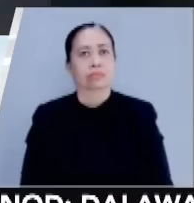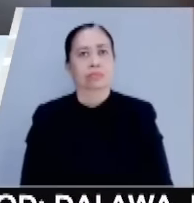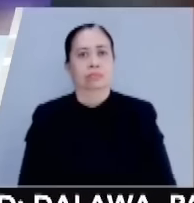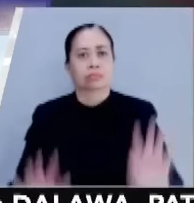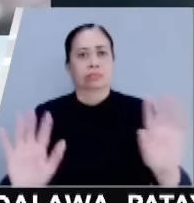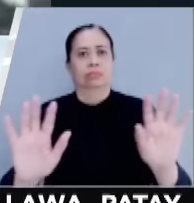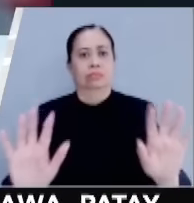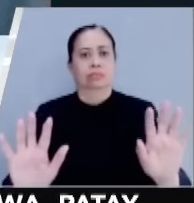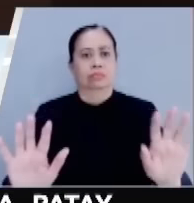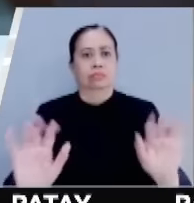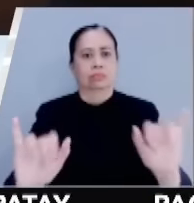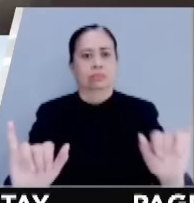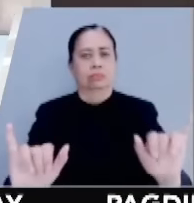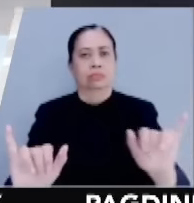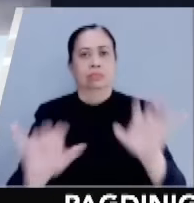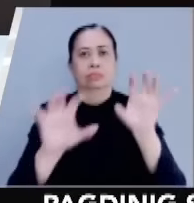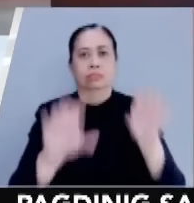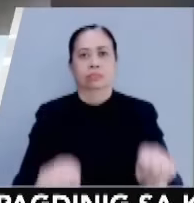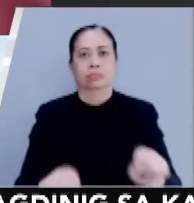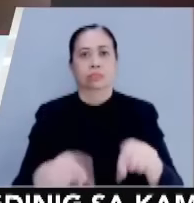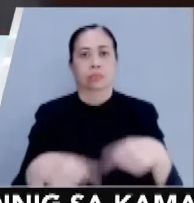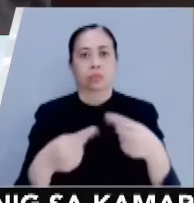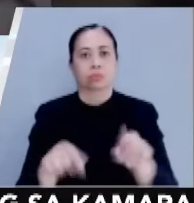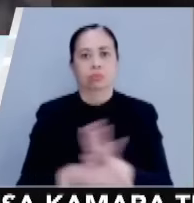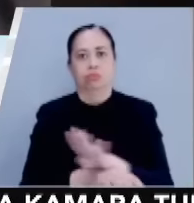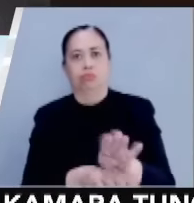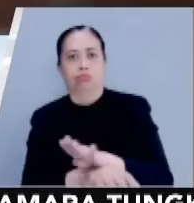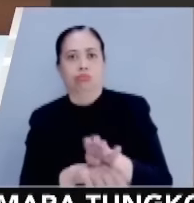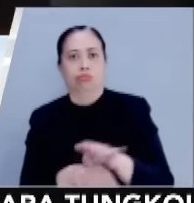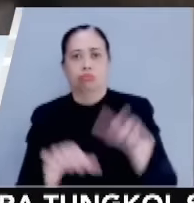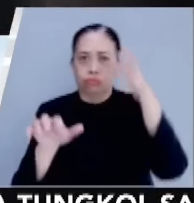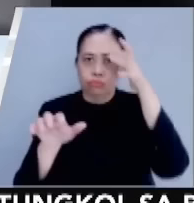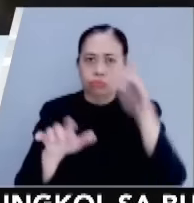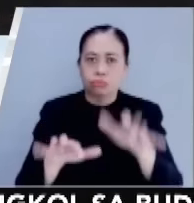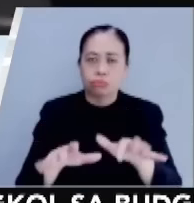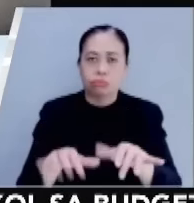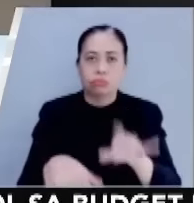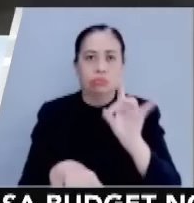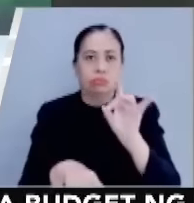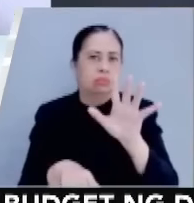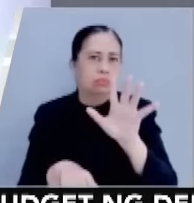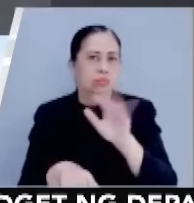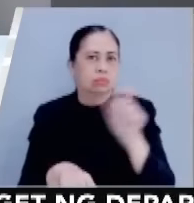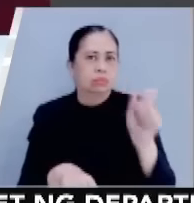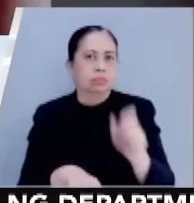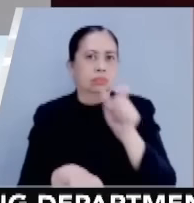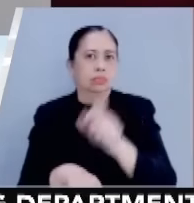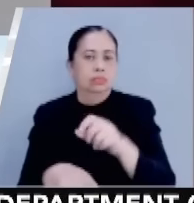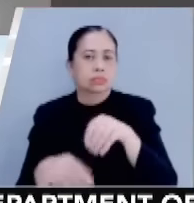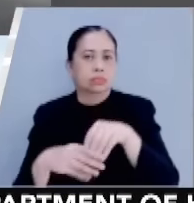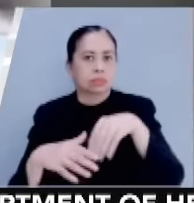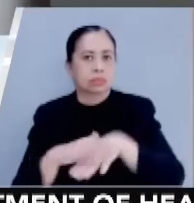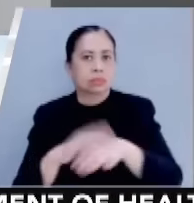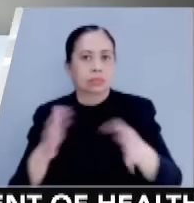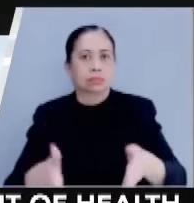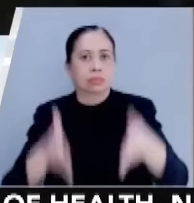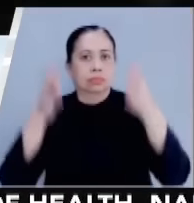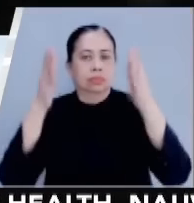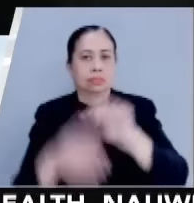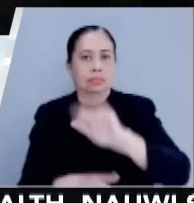Atras! Huli sa akto habang abala sa kanilang mga computer ang nasa 85 individual sa sinilakay na gusaling ito sa Angeles,